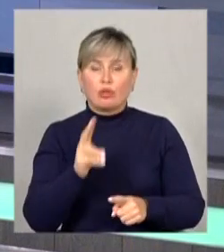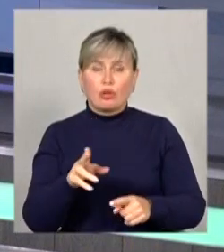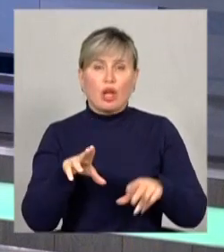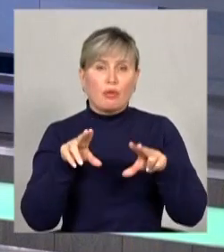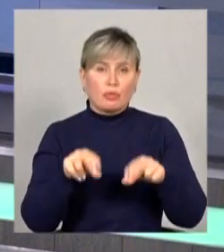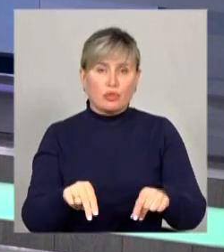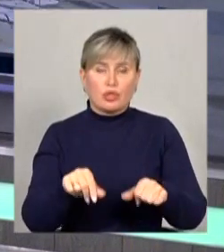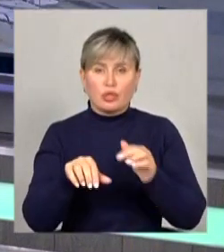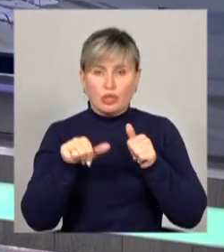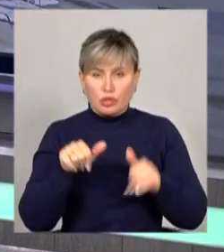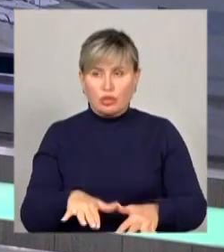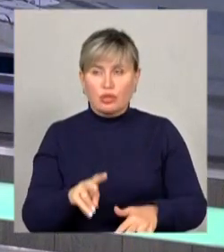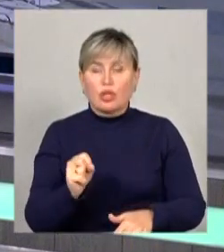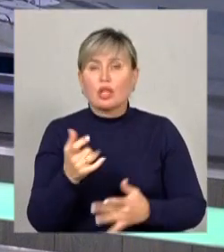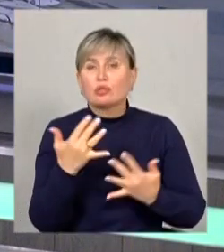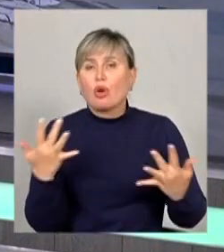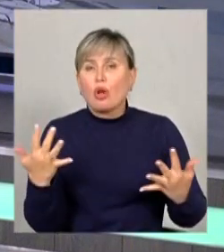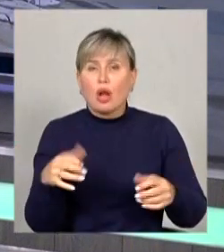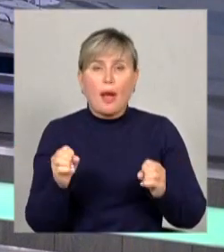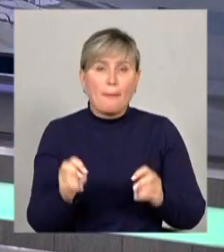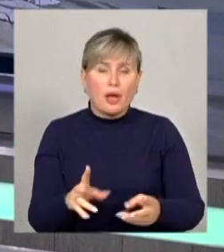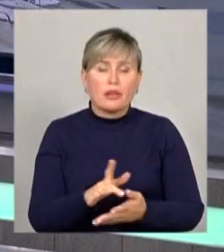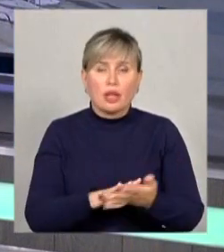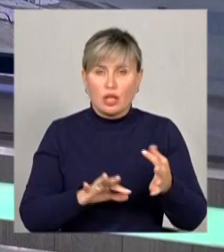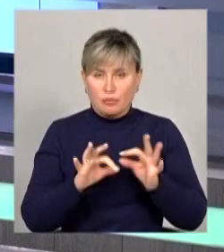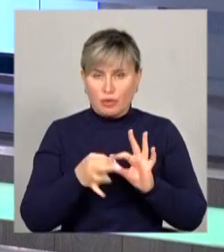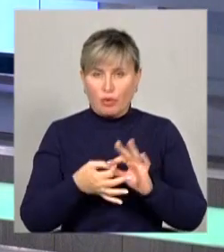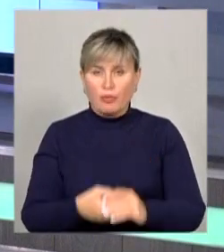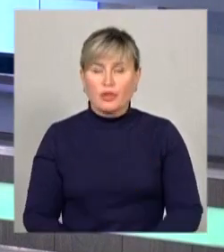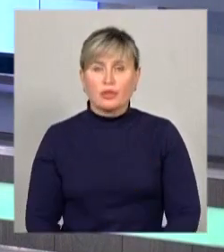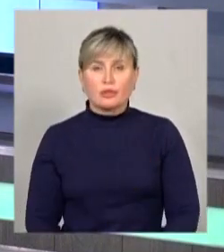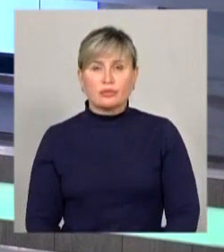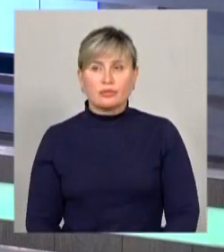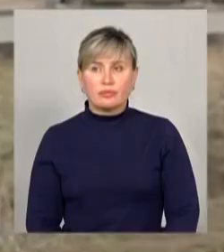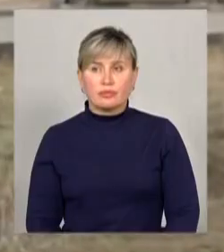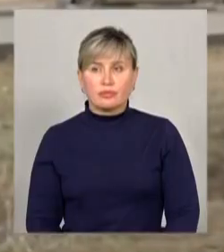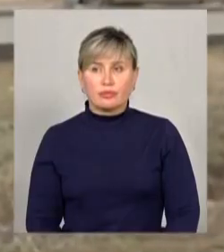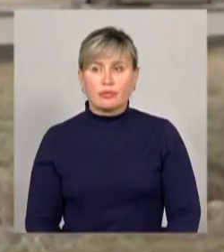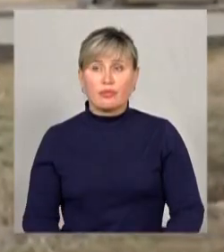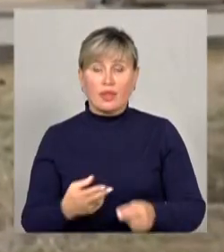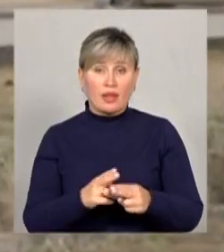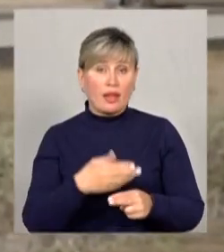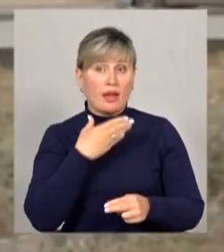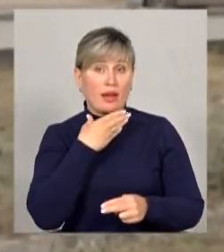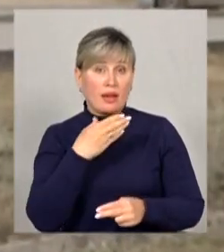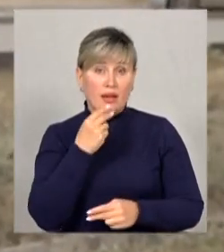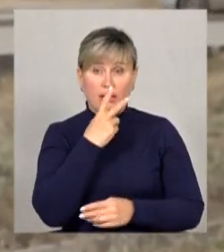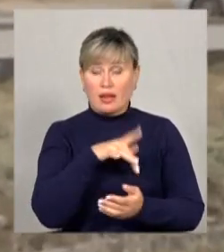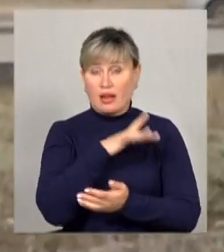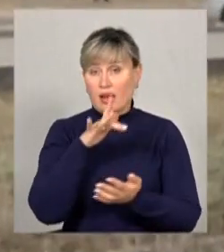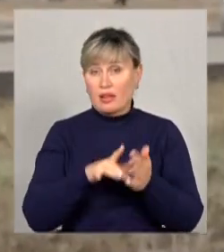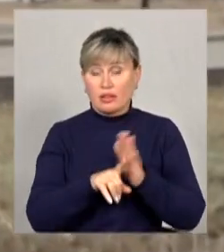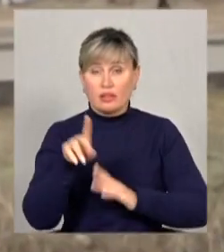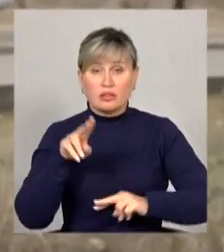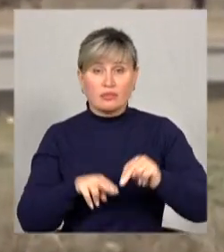определить, насколько все опасно. Лейла Ауэсова разбиралась в ситуации. Этот красивый с виду городок начал